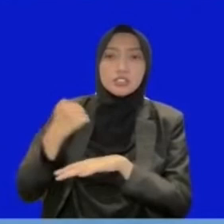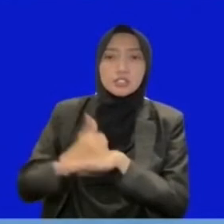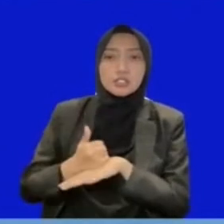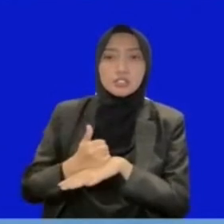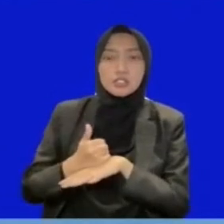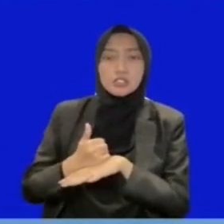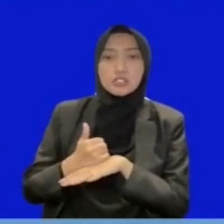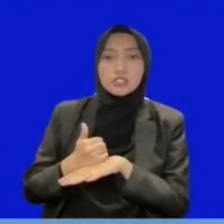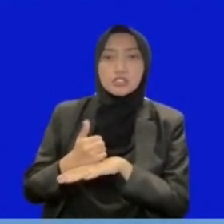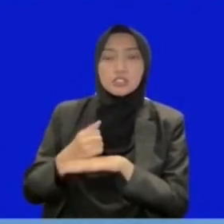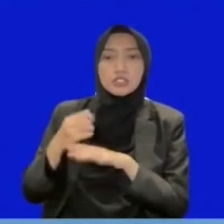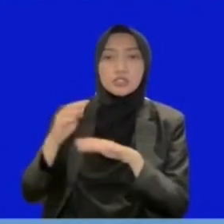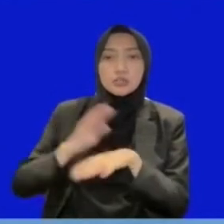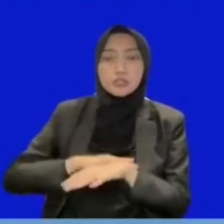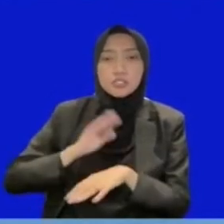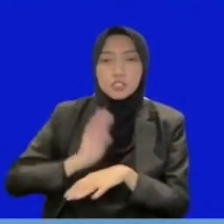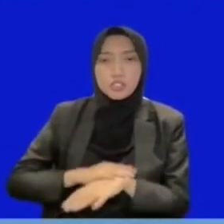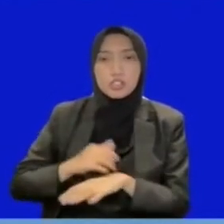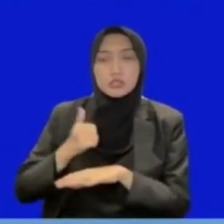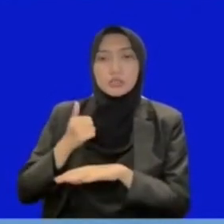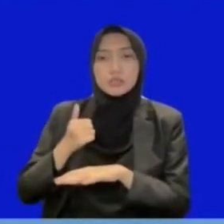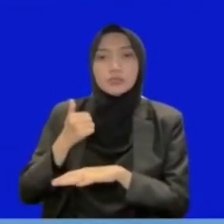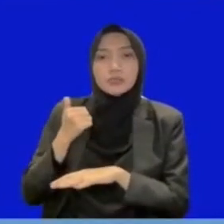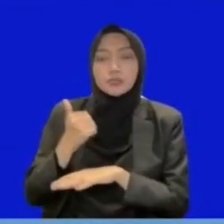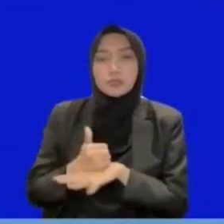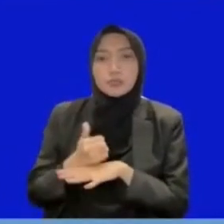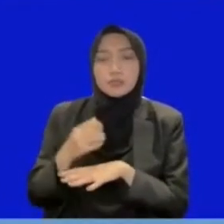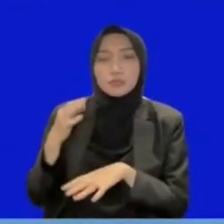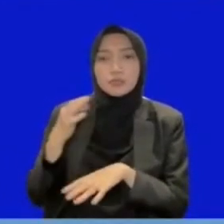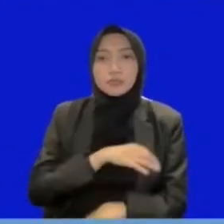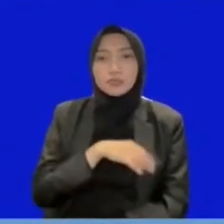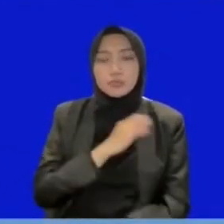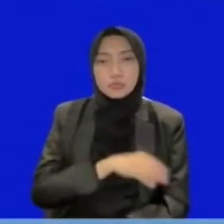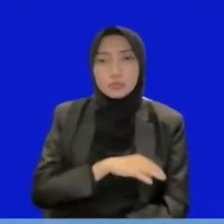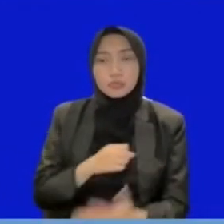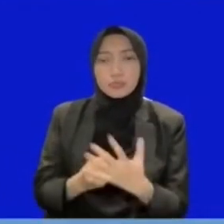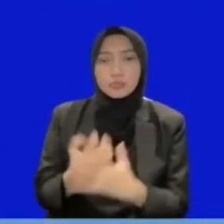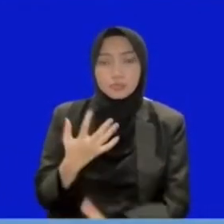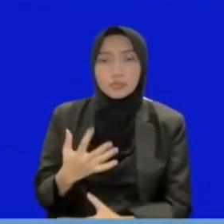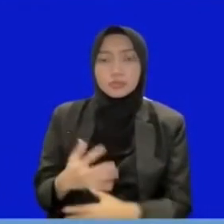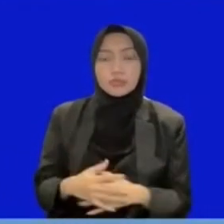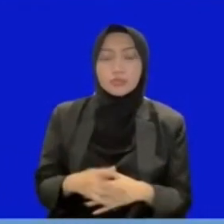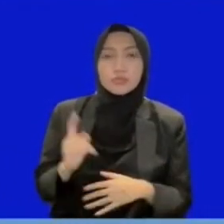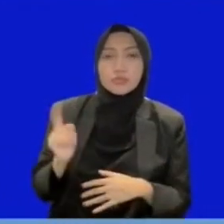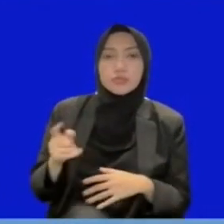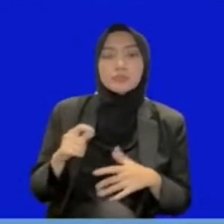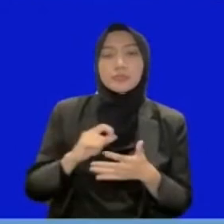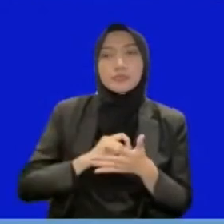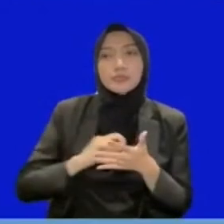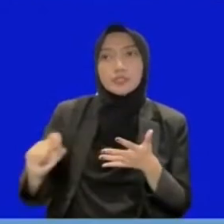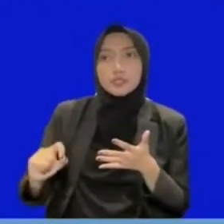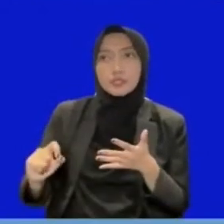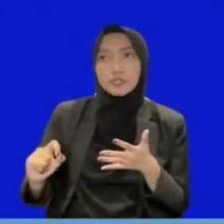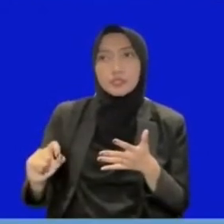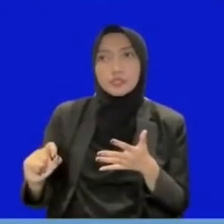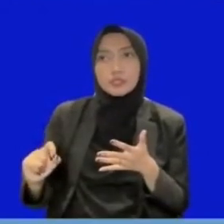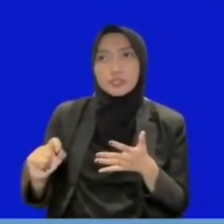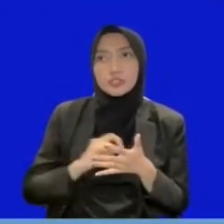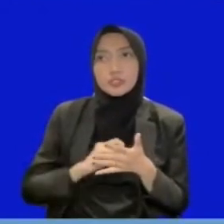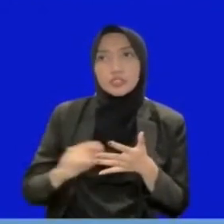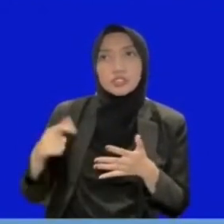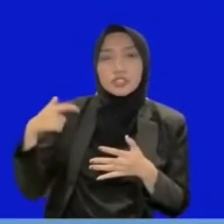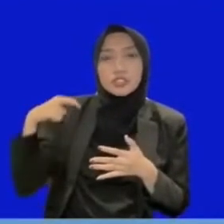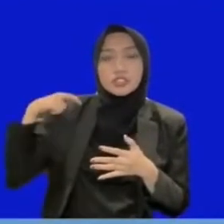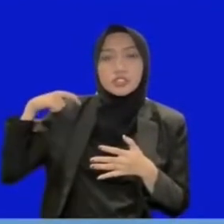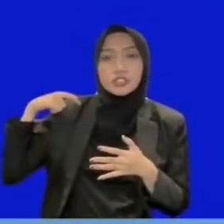Perlindungan Kebudayaan, Direktorat Pengembangan dan Pemanfaatan, seperti itu ada Sekretariat